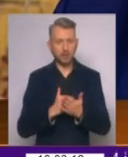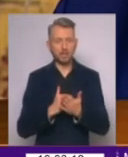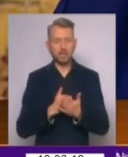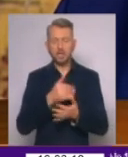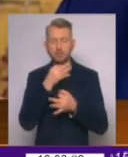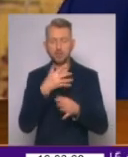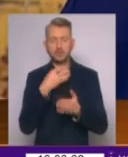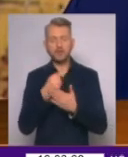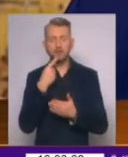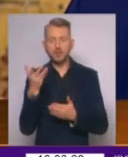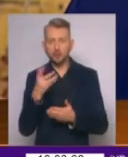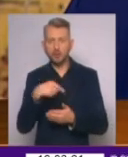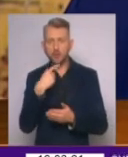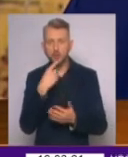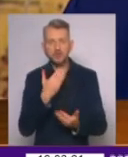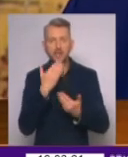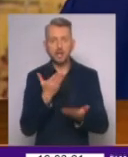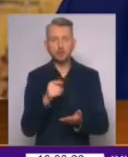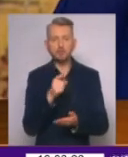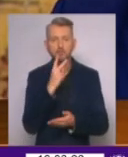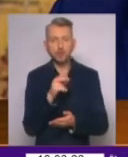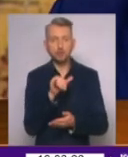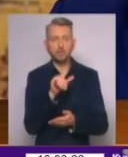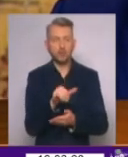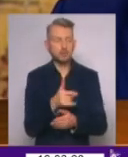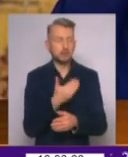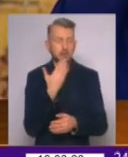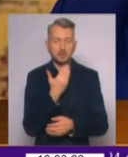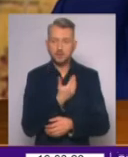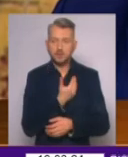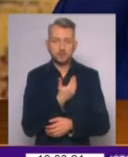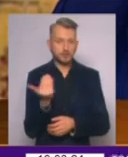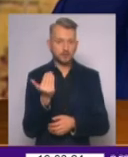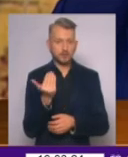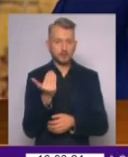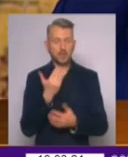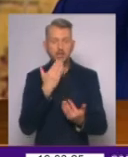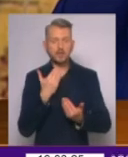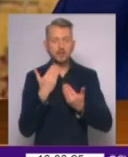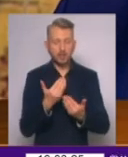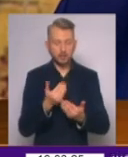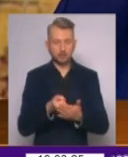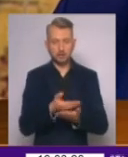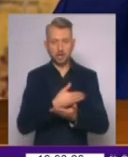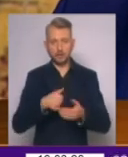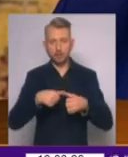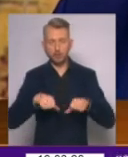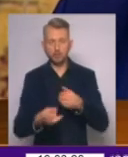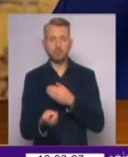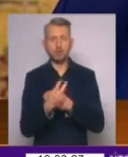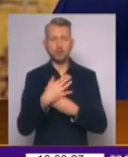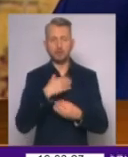будь-яких своїх виступах кажу, звертайтеся, якщо ви бачите, що вже у вас вкрай, звертайтеся до нас на комісію. Приходьте на